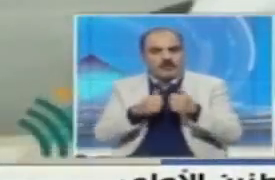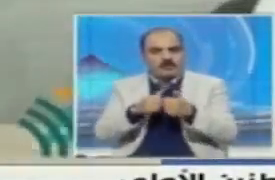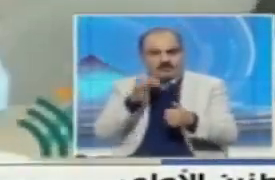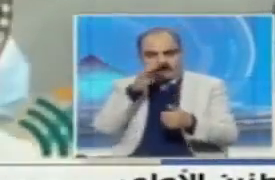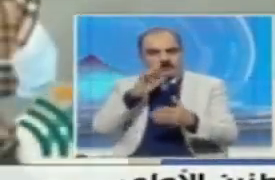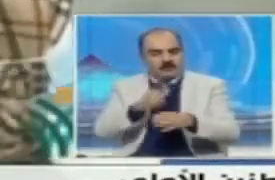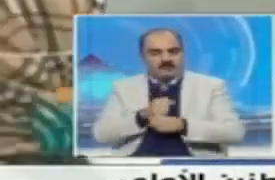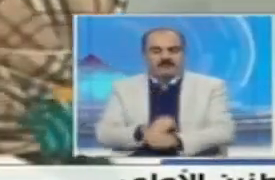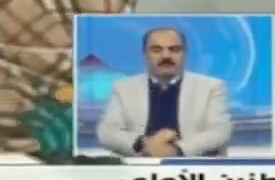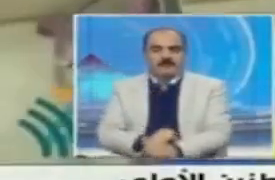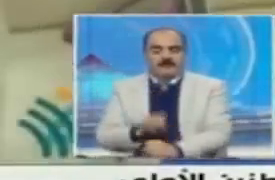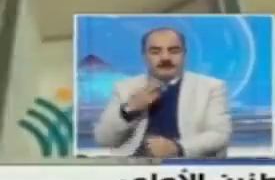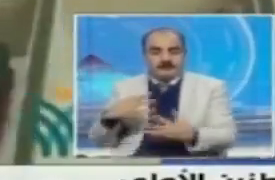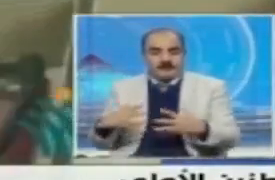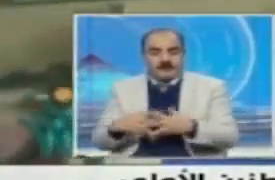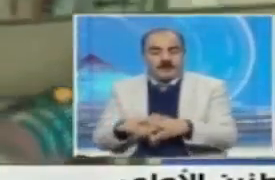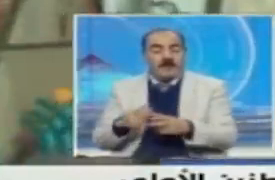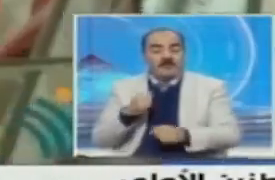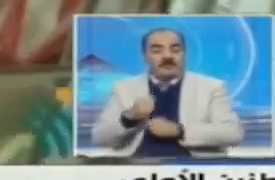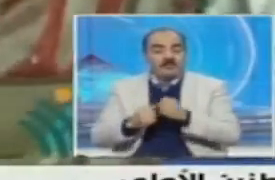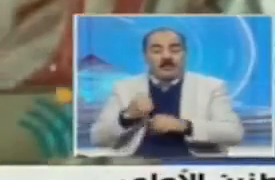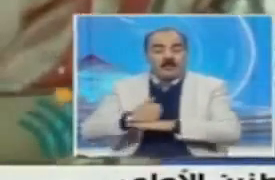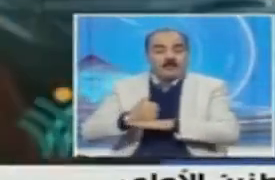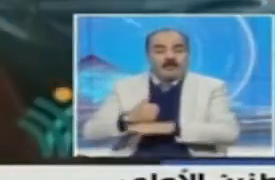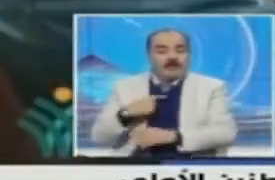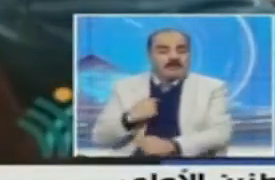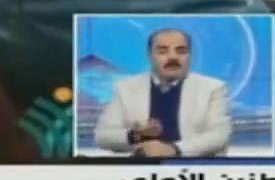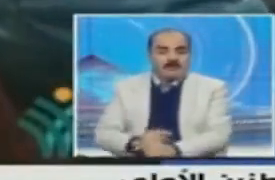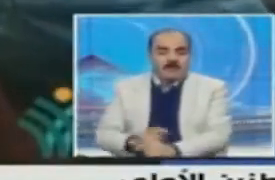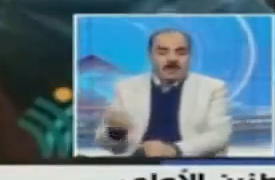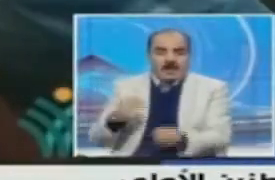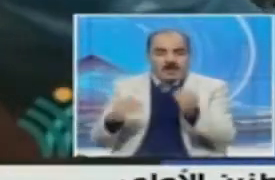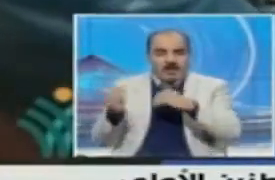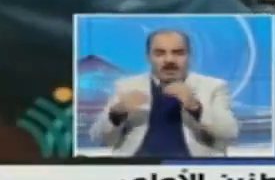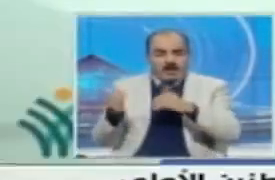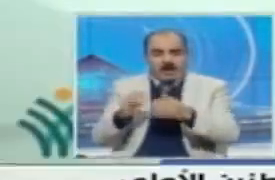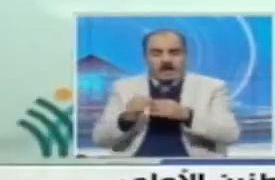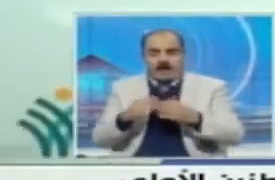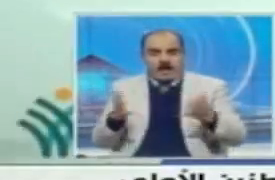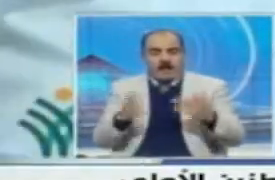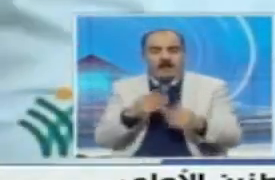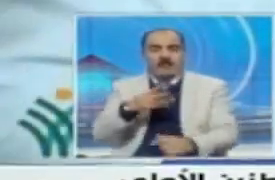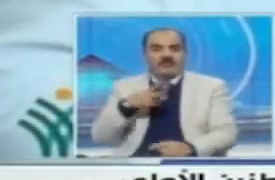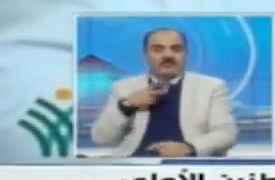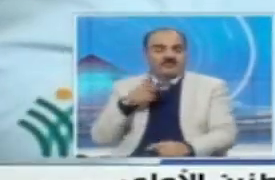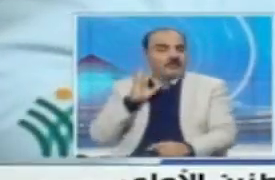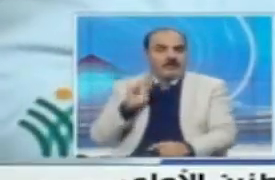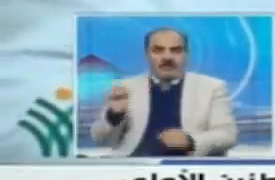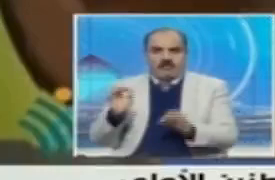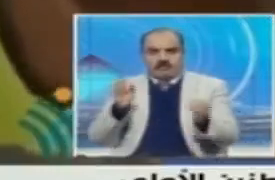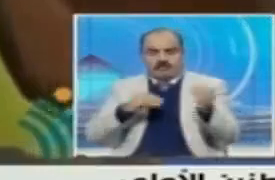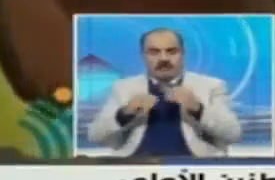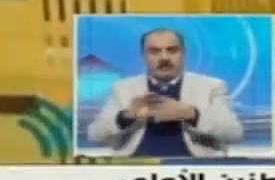بالرعاية. تدشين التحالف الوطني للعمل الأهلي التنموي جاء بمشاركة 24 كيانا خدميا